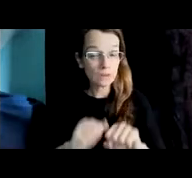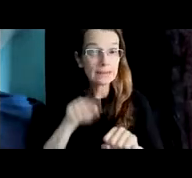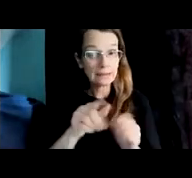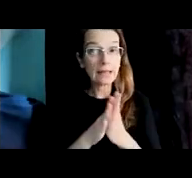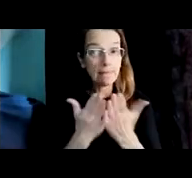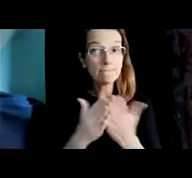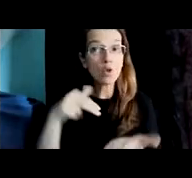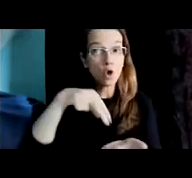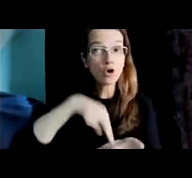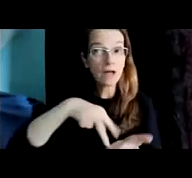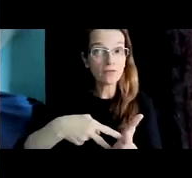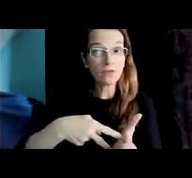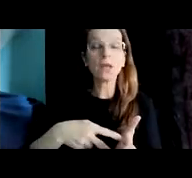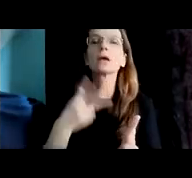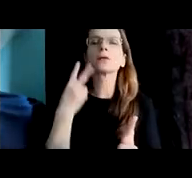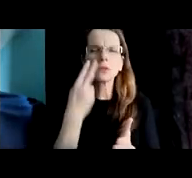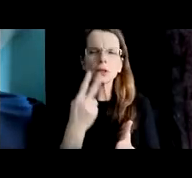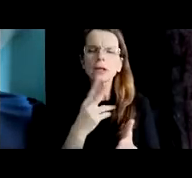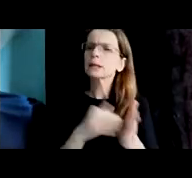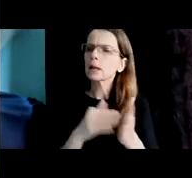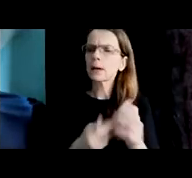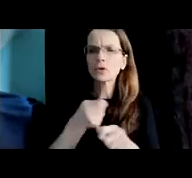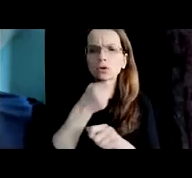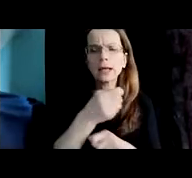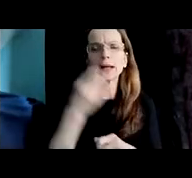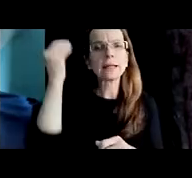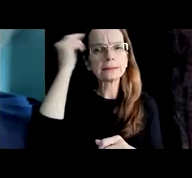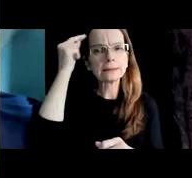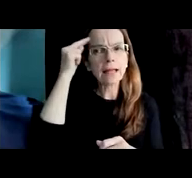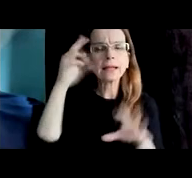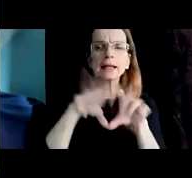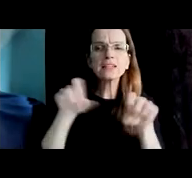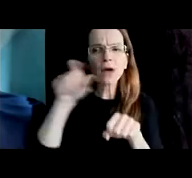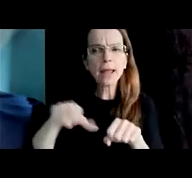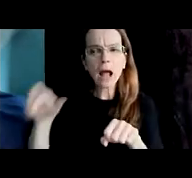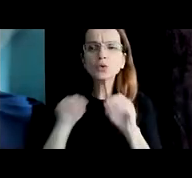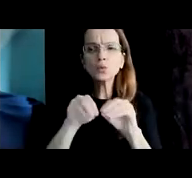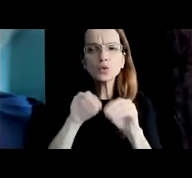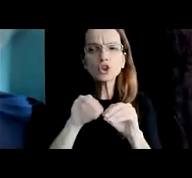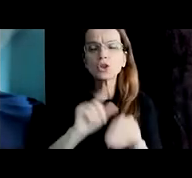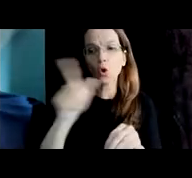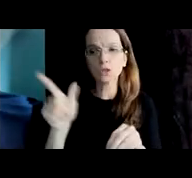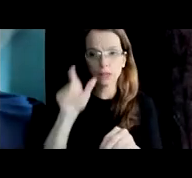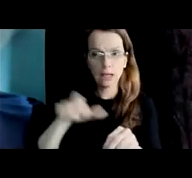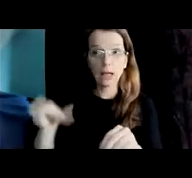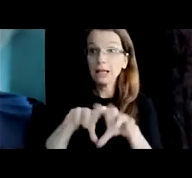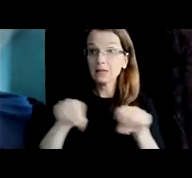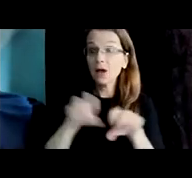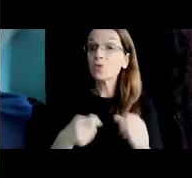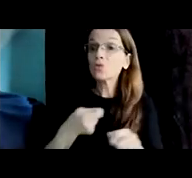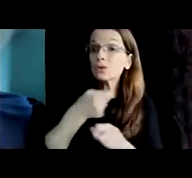tako zaznali potrebo po dodatnih znanjih organizatorjev, izvajalcev, učiteljev in drugih, ki izvaja različne